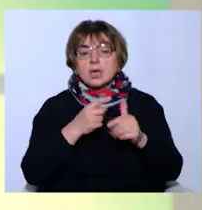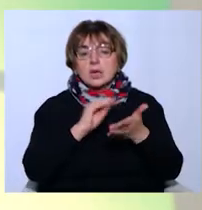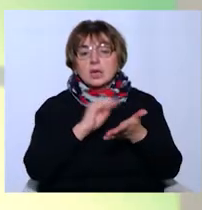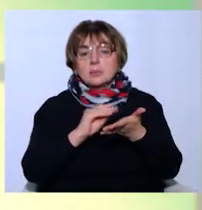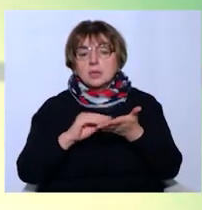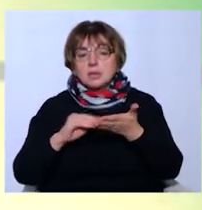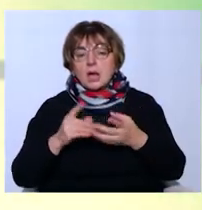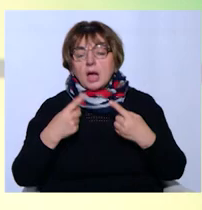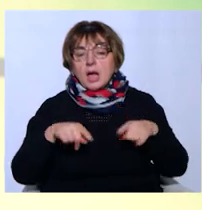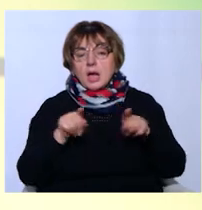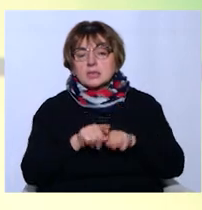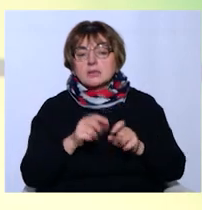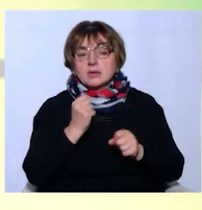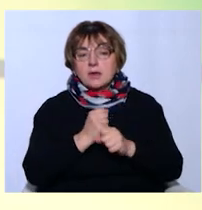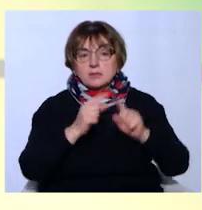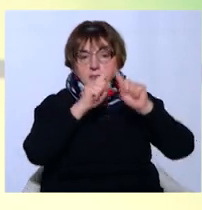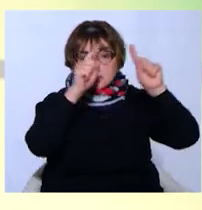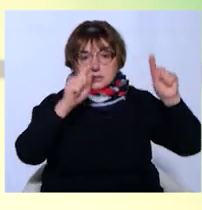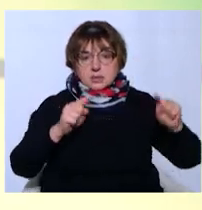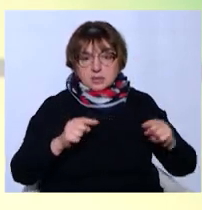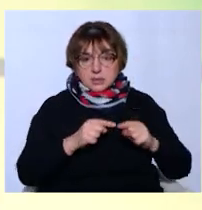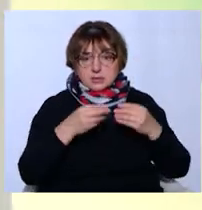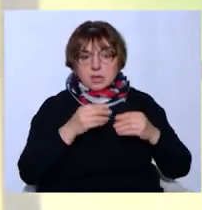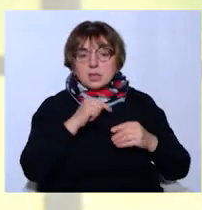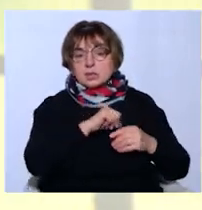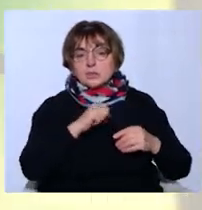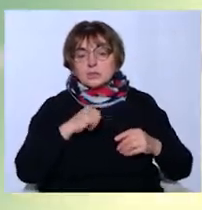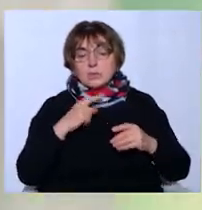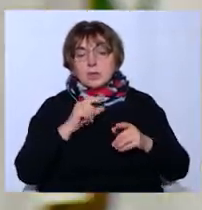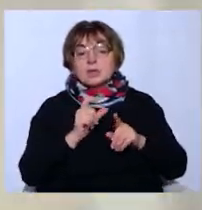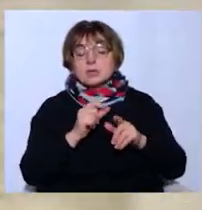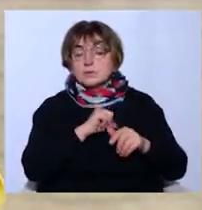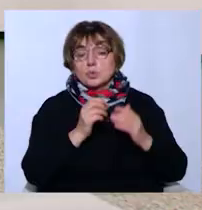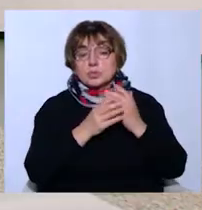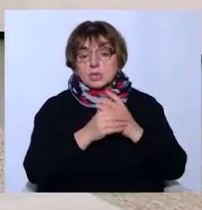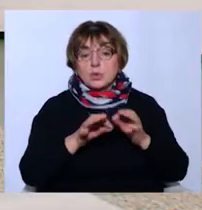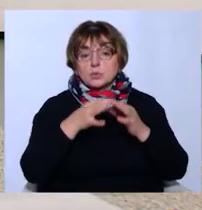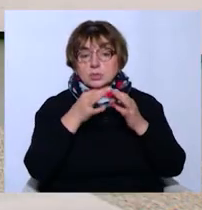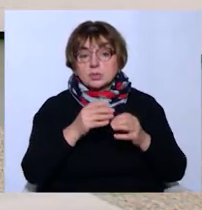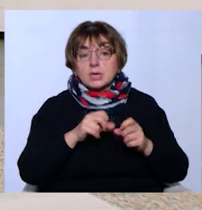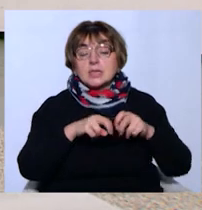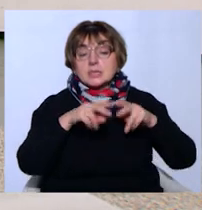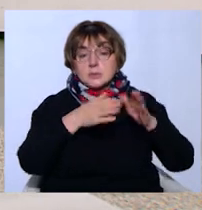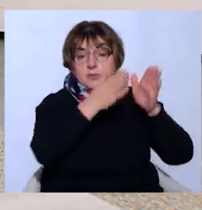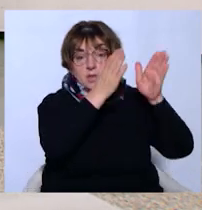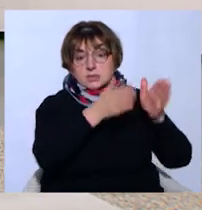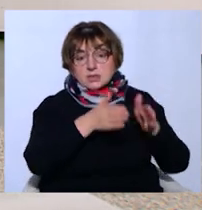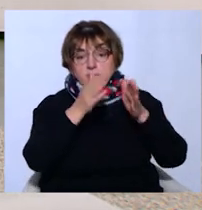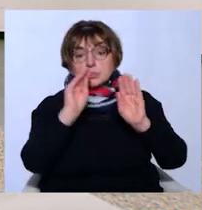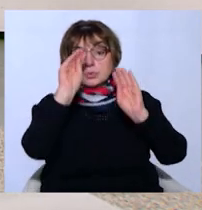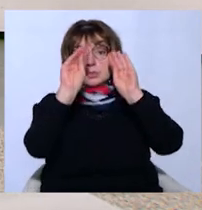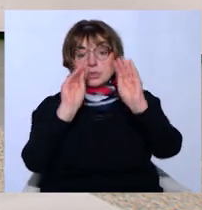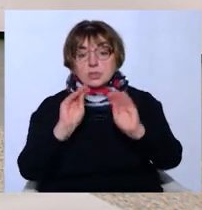დროს მოვამზადე ცხრილი. მე დავასახელებ ამ სხეულს და შემდეგ იმ სვეტში უნდა მოვათავსოთ,